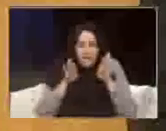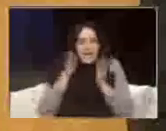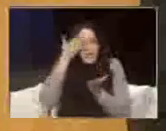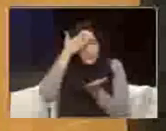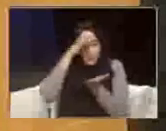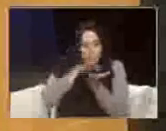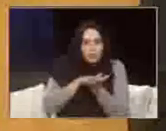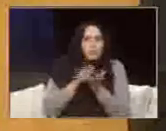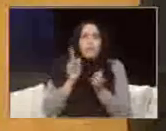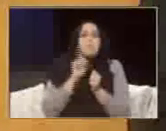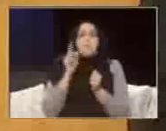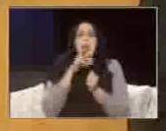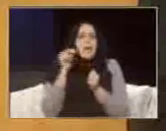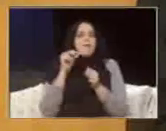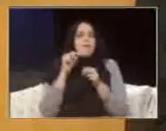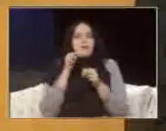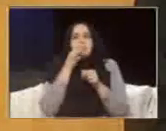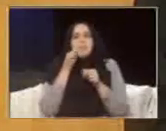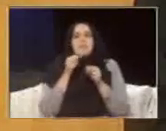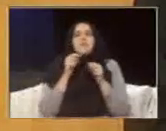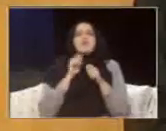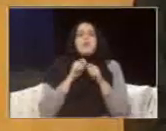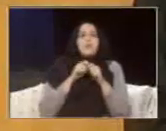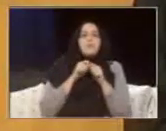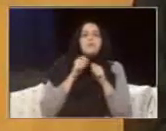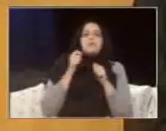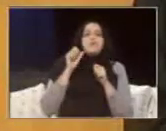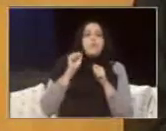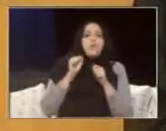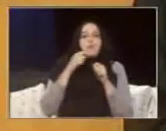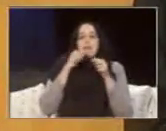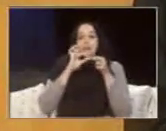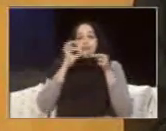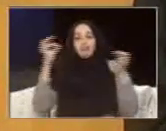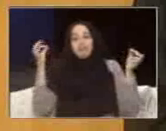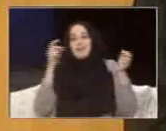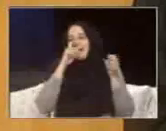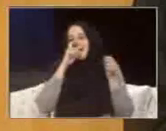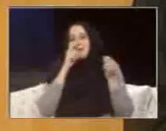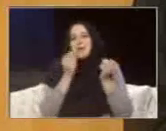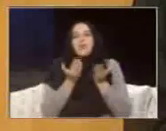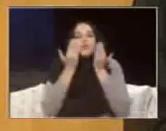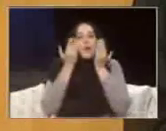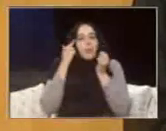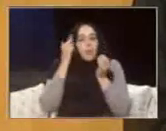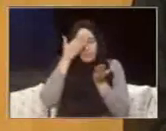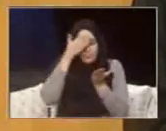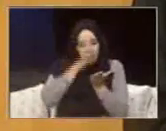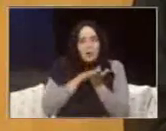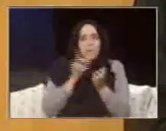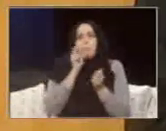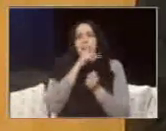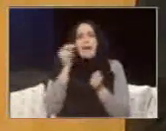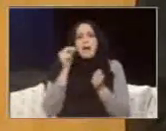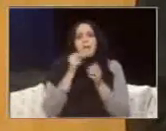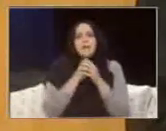ذلك من جعله سبوح قدوس ورب الملائكة والروح تجللت بالعزة والكبرياء، فلا مانع في ذلك. نعم.